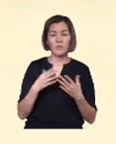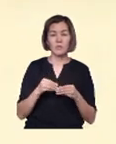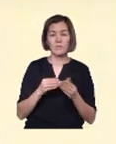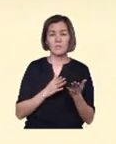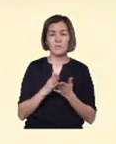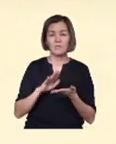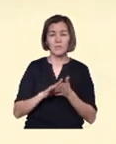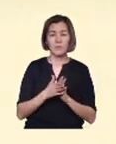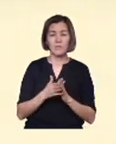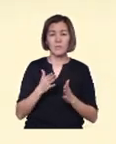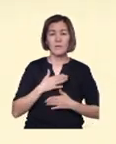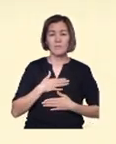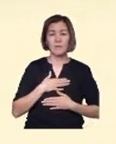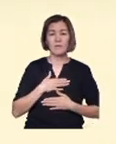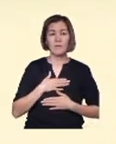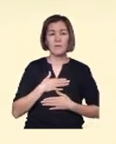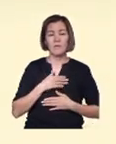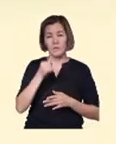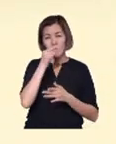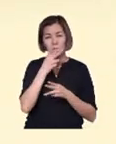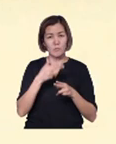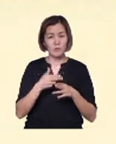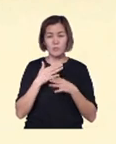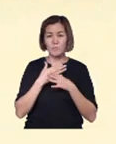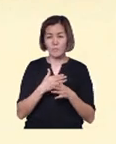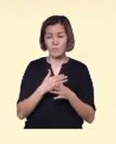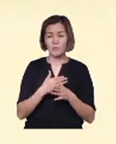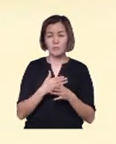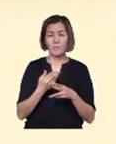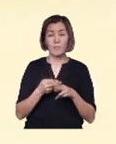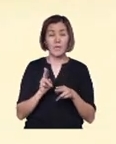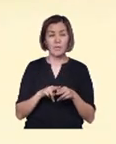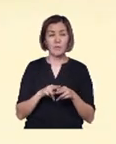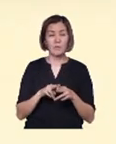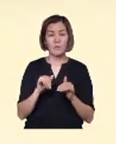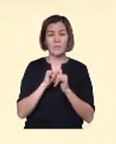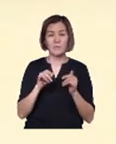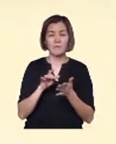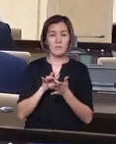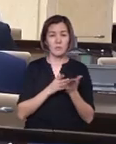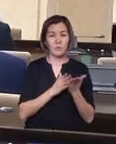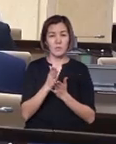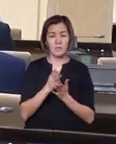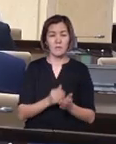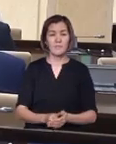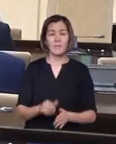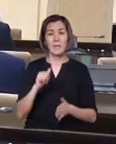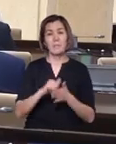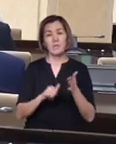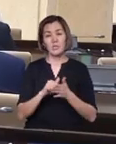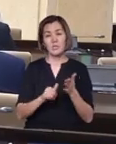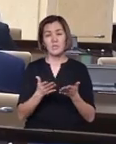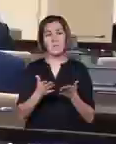общественно-политической ситуации, мы показываем свою беспомощность в решении ключевых вопросов, в том числе в развитии туризма. Причиной, по которой